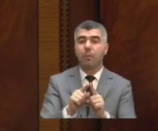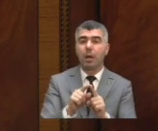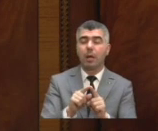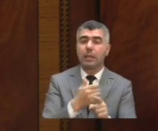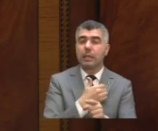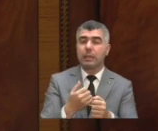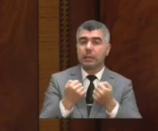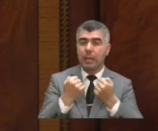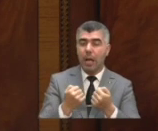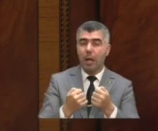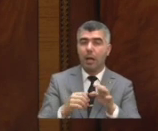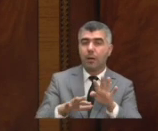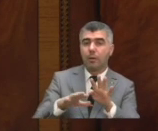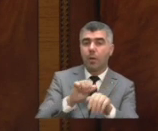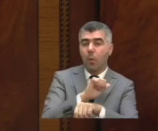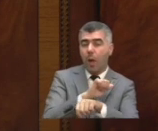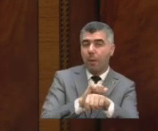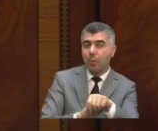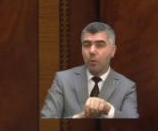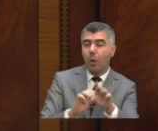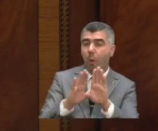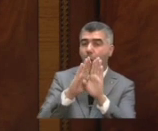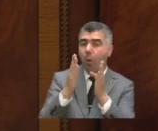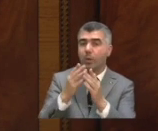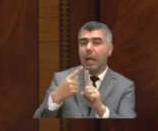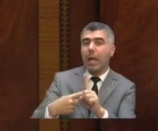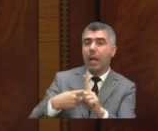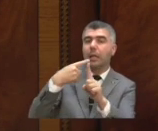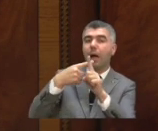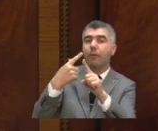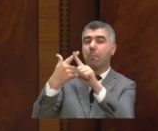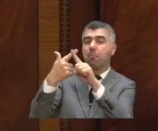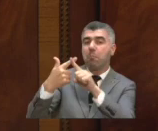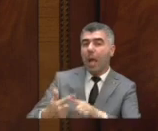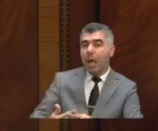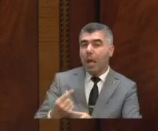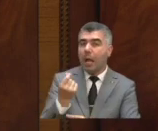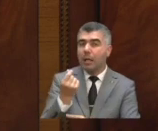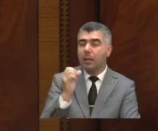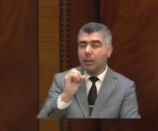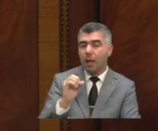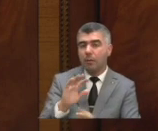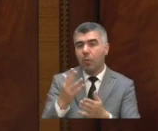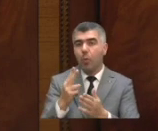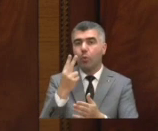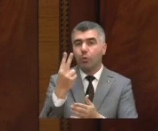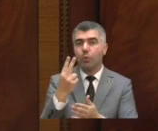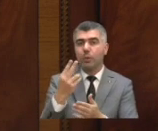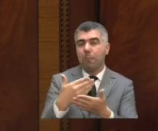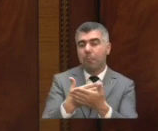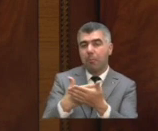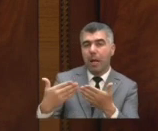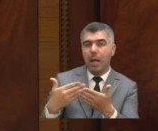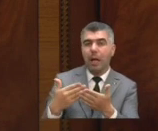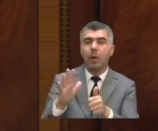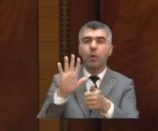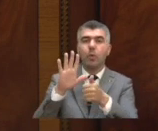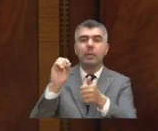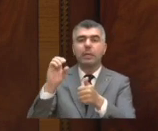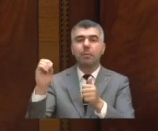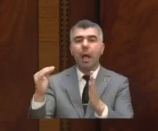الاجتماعيه من غلاف مالي اضافي يبلغ جوج المليار و600 مليون درهم